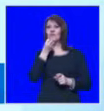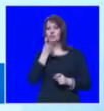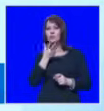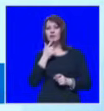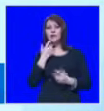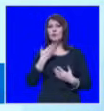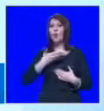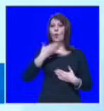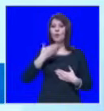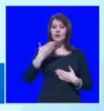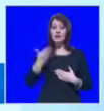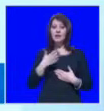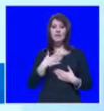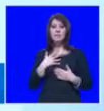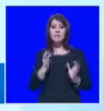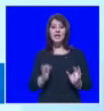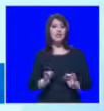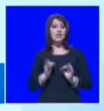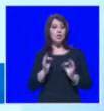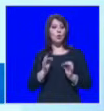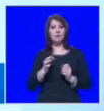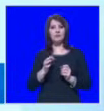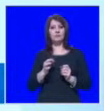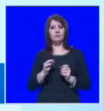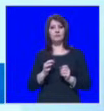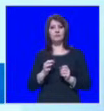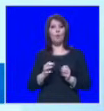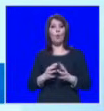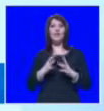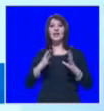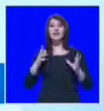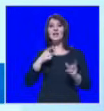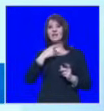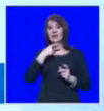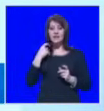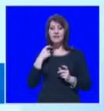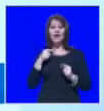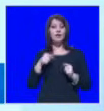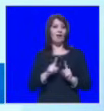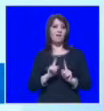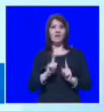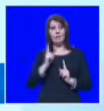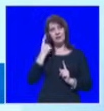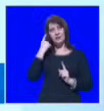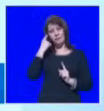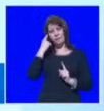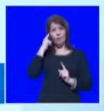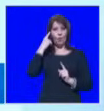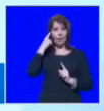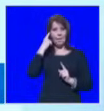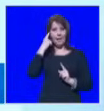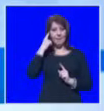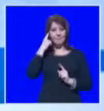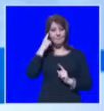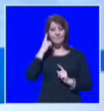наистина отчитаме, че има сериозно нарастване на риска и тогава не бихме се поколебали да действаме и по този